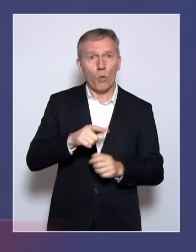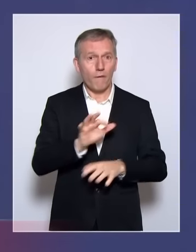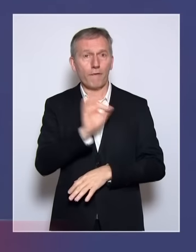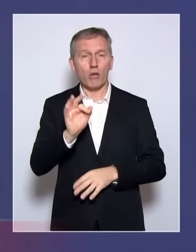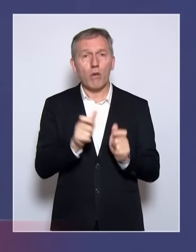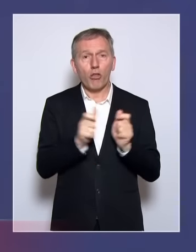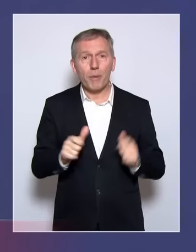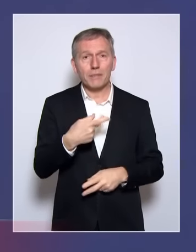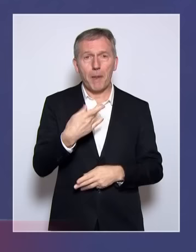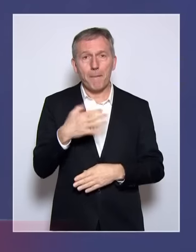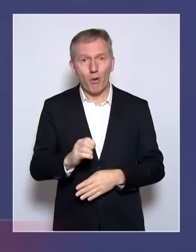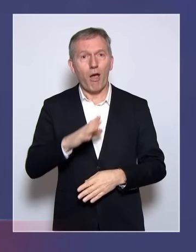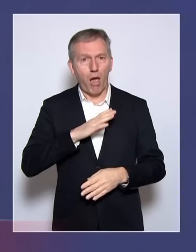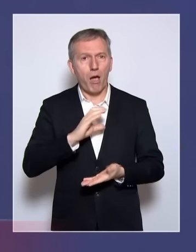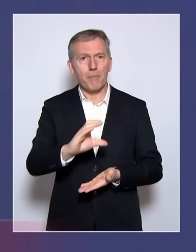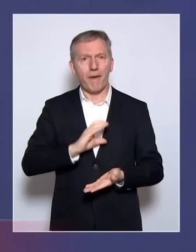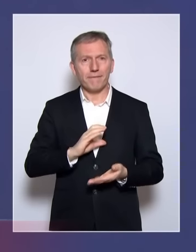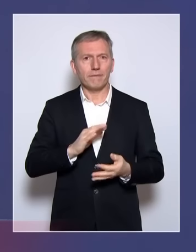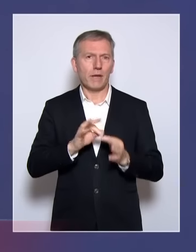les fruits.